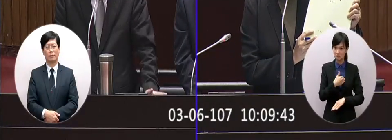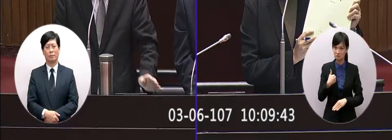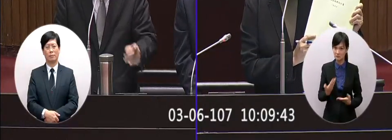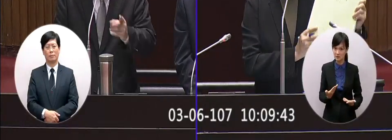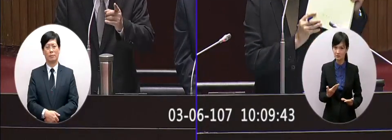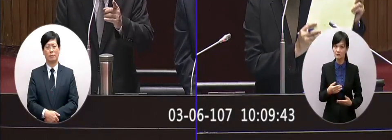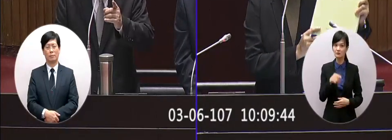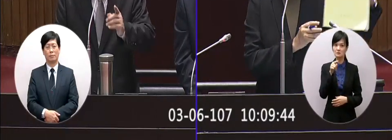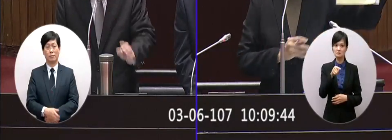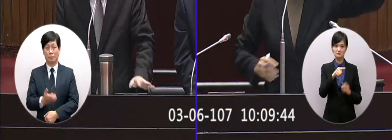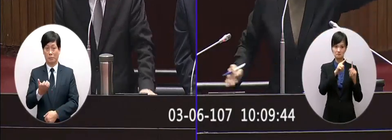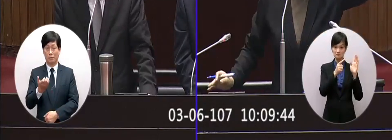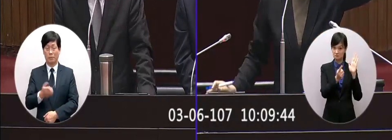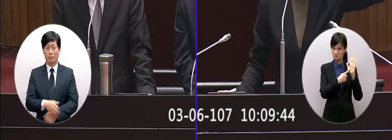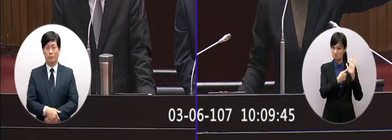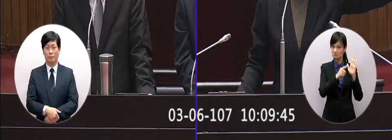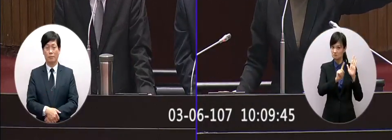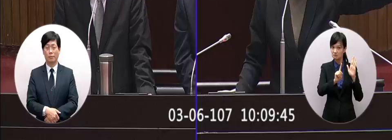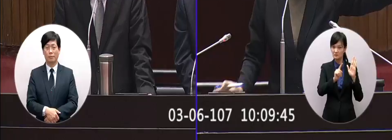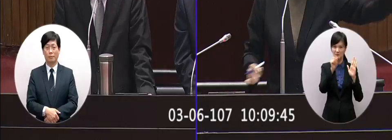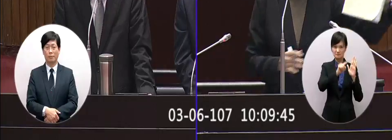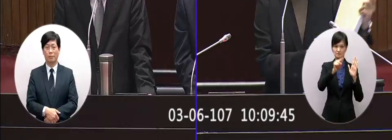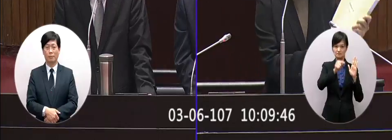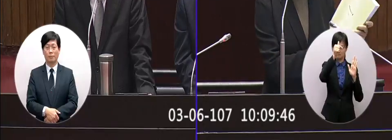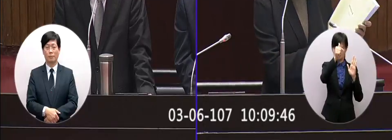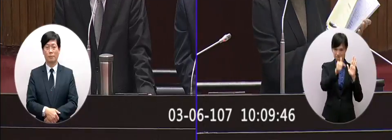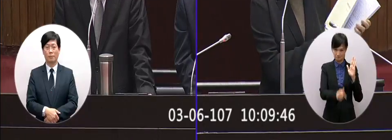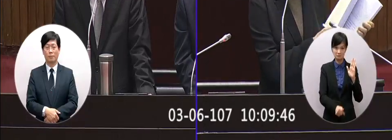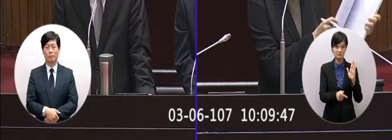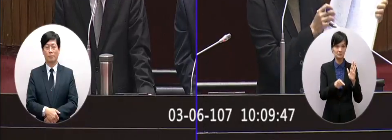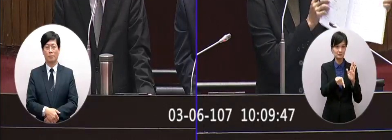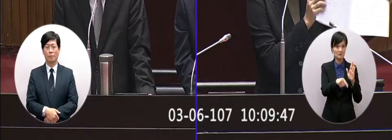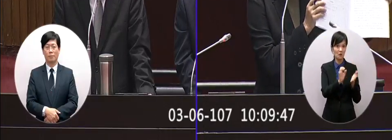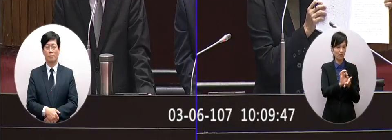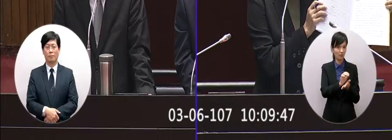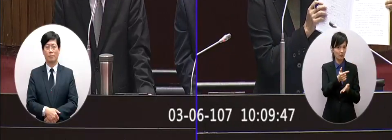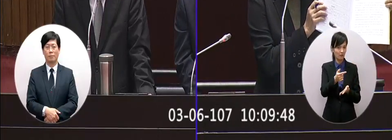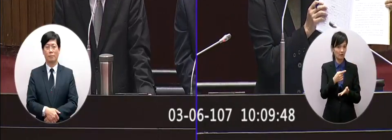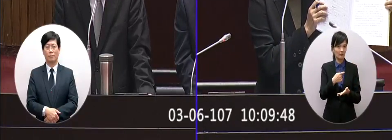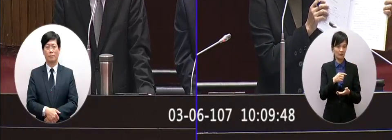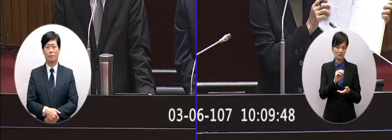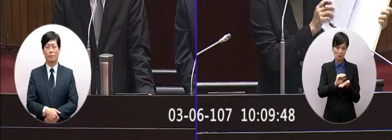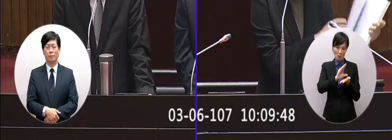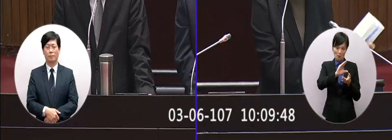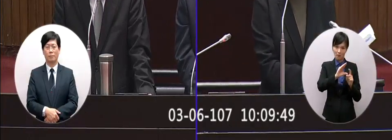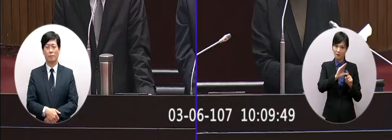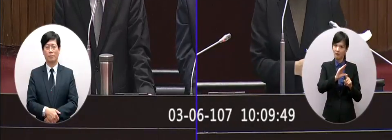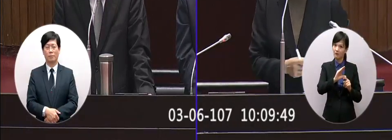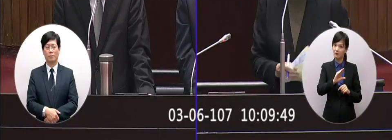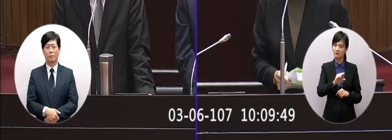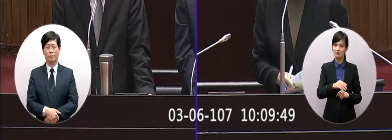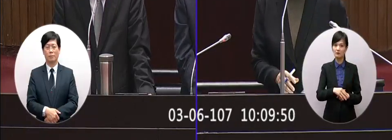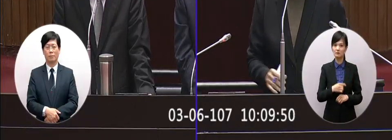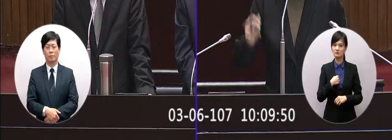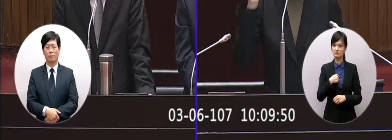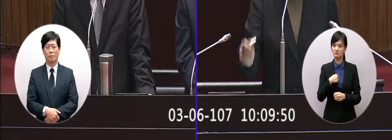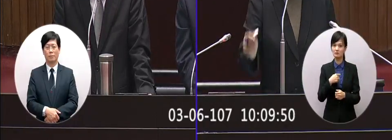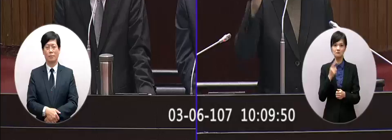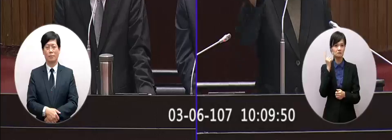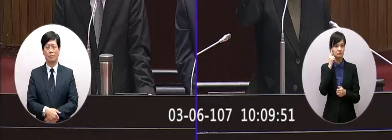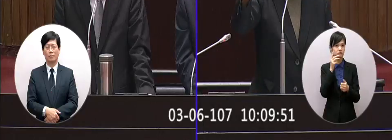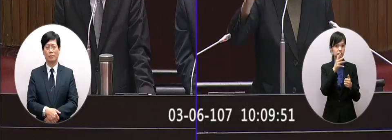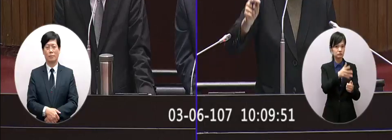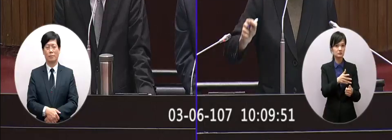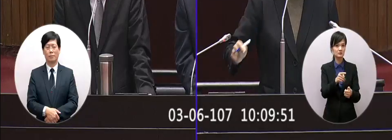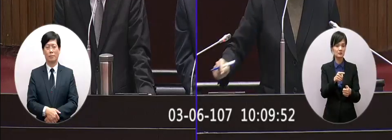计划， 刚刚 至少这么厚一本，我们1000亿也应该要有四分之一吧。我再一次的问一下院长，